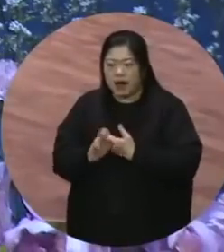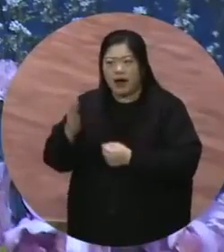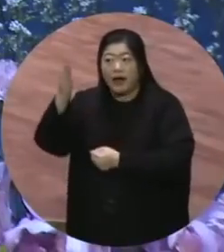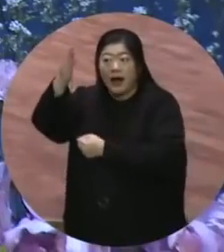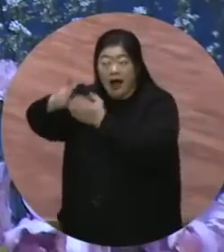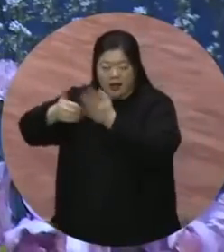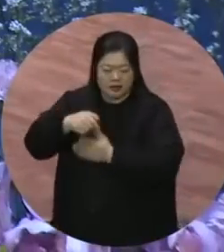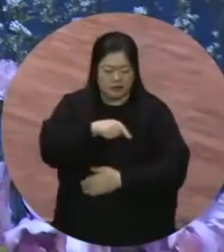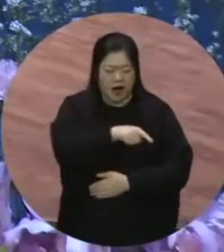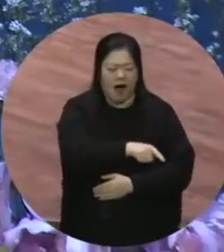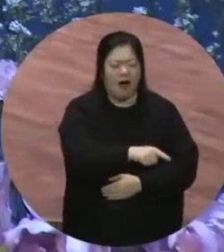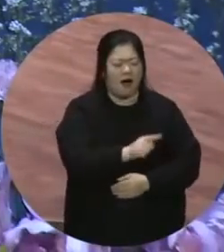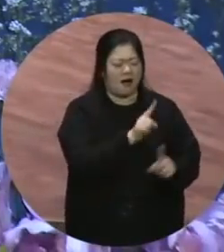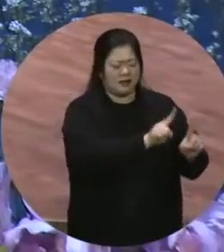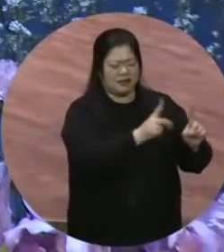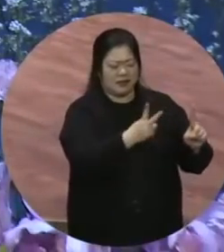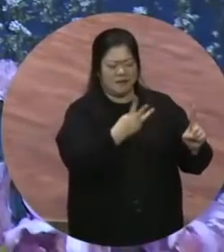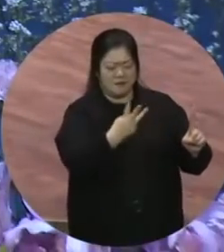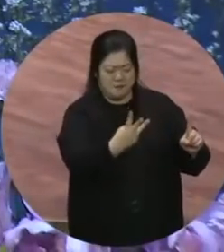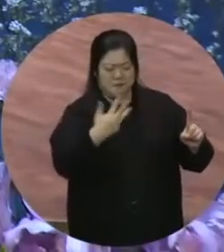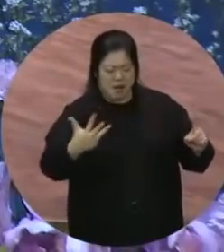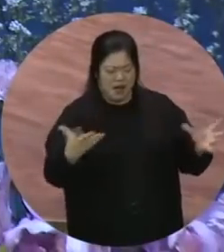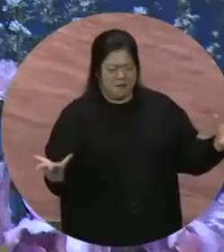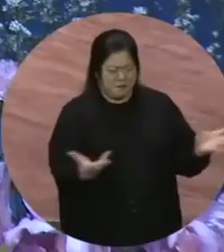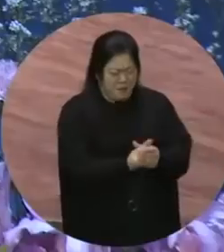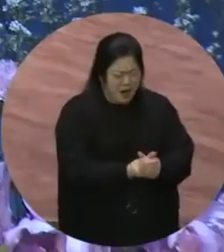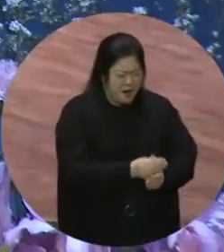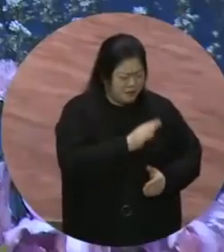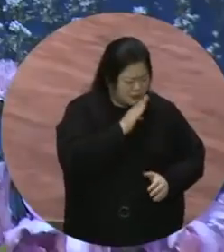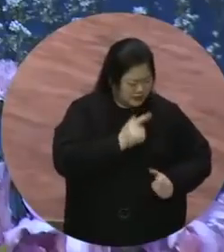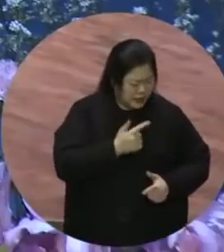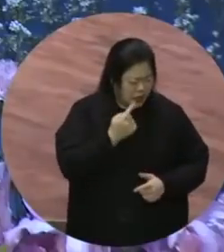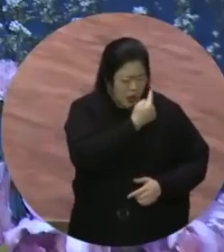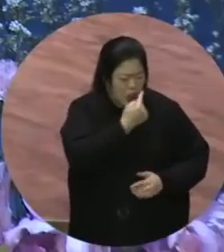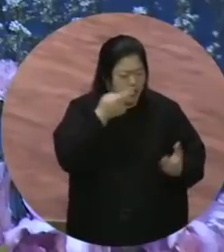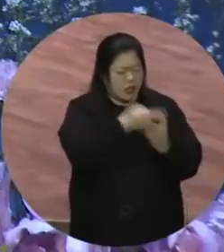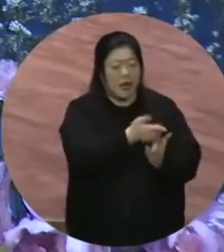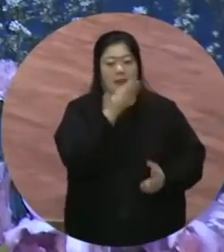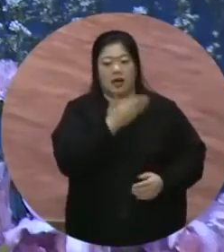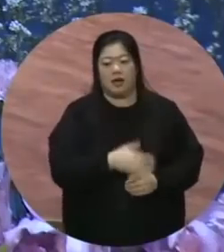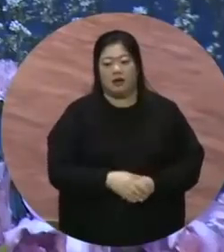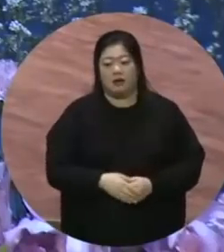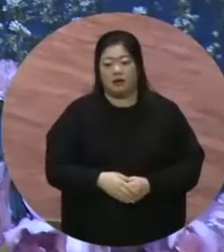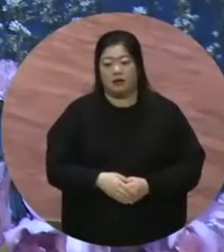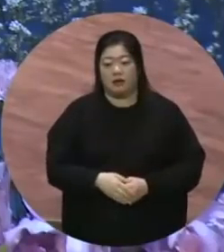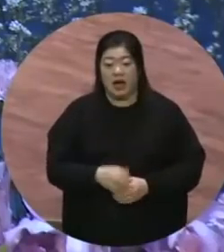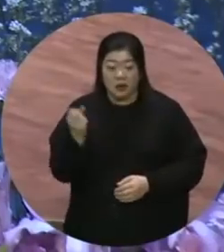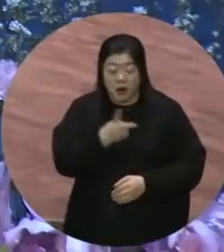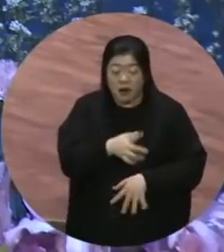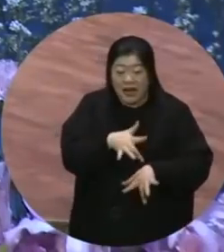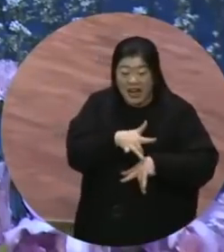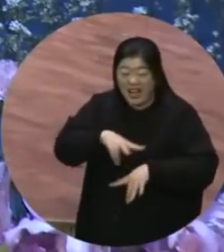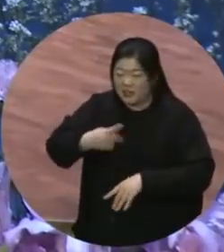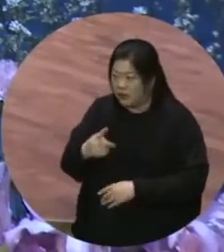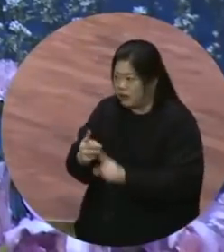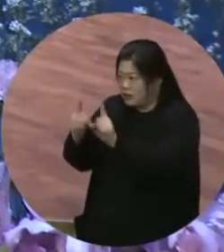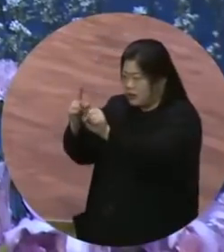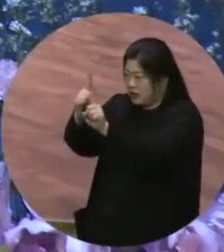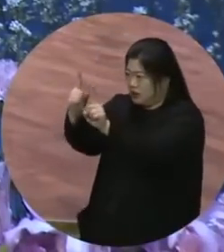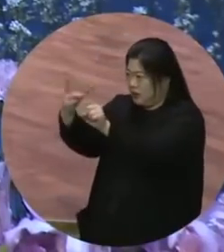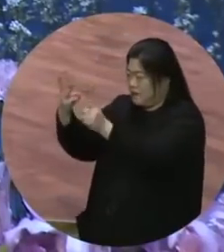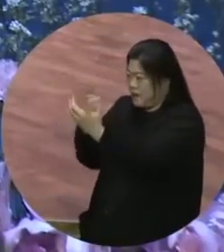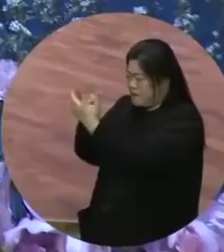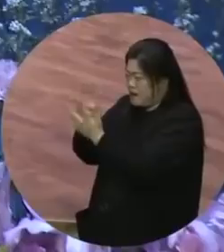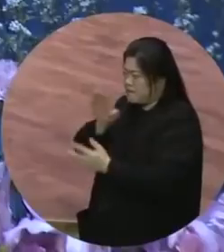아세요. 사단이 안다고요. 귀신이 귀신 것이 안다고요. 여러분 상태를 영적 상태를. 그래서 예수님